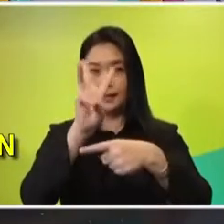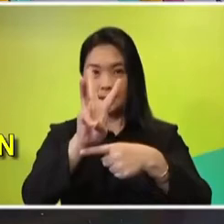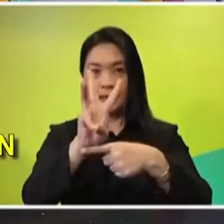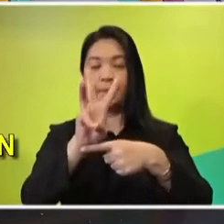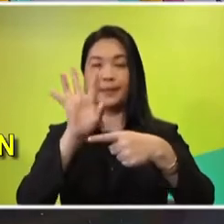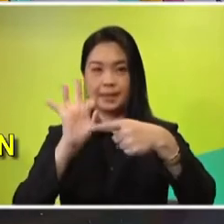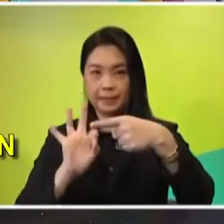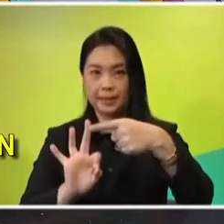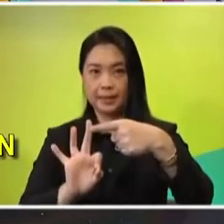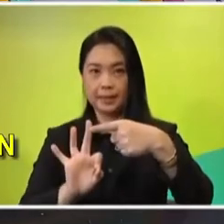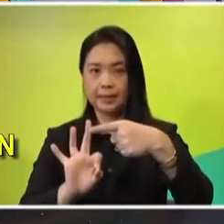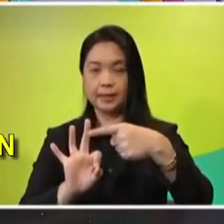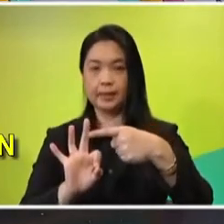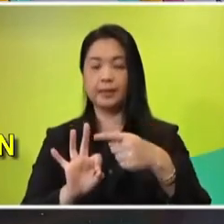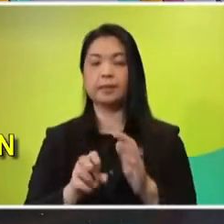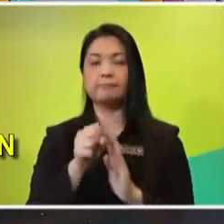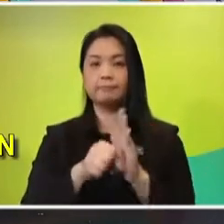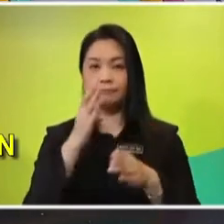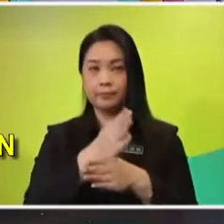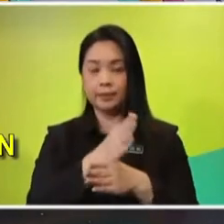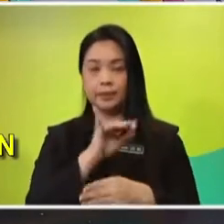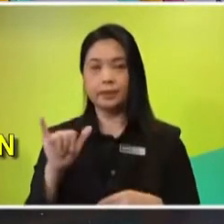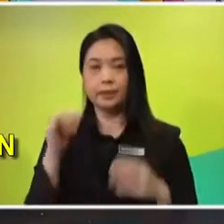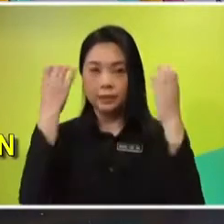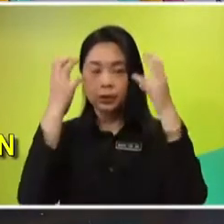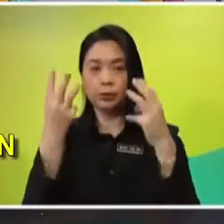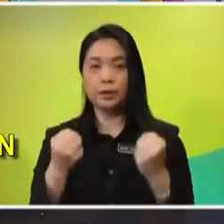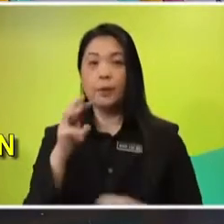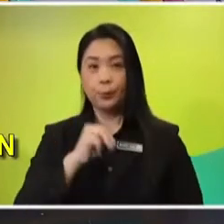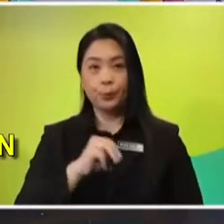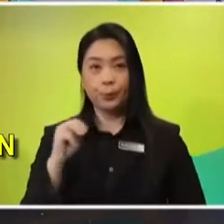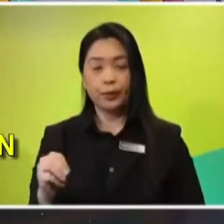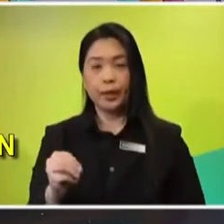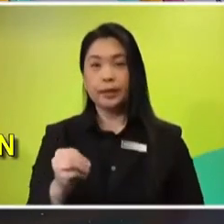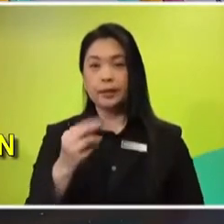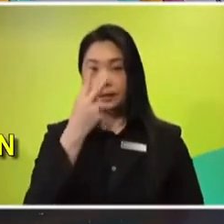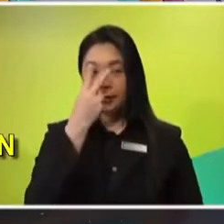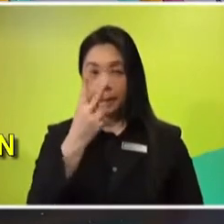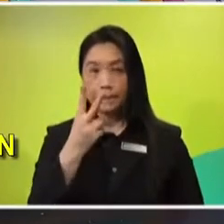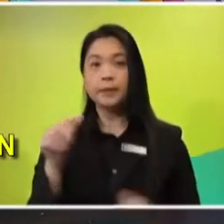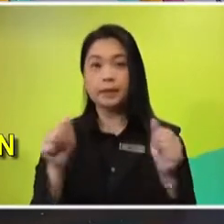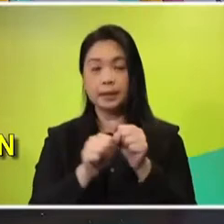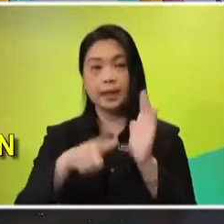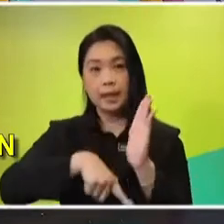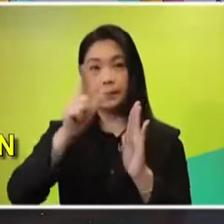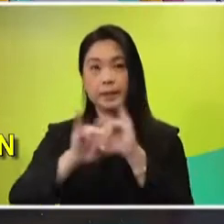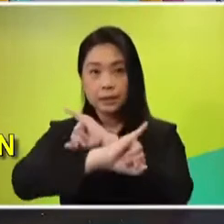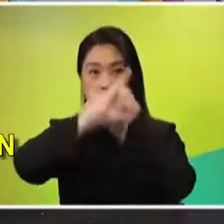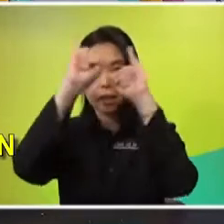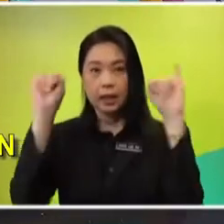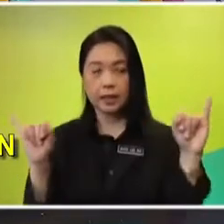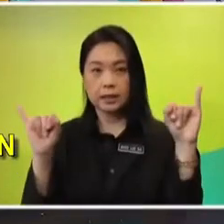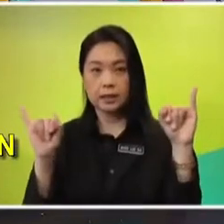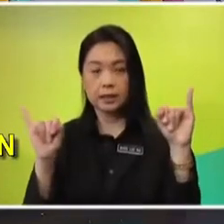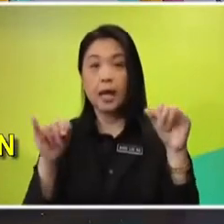6/9. Okey, sebenarnya cikgu nak. Cikgu nak murid-murid nampak dengan lebih jelas apa itu